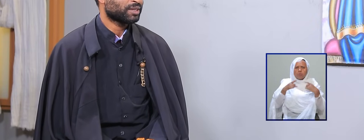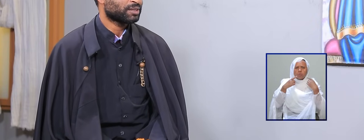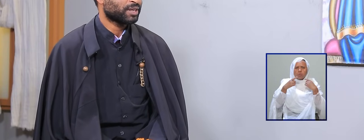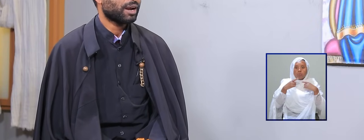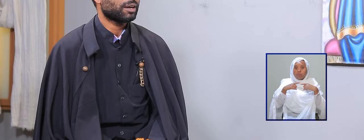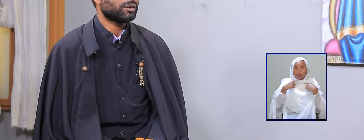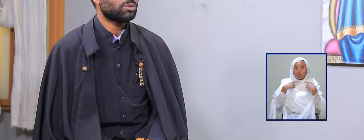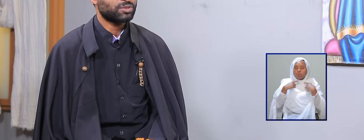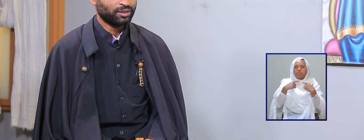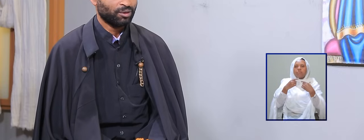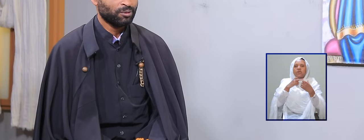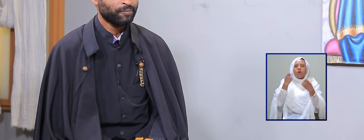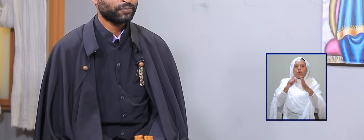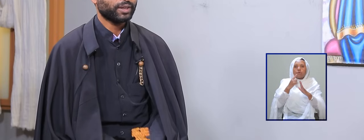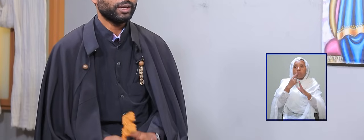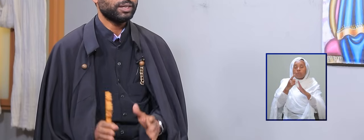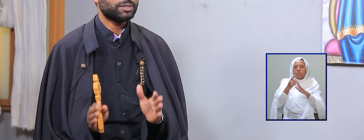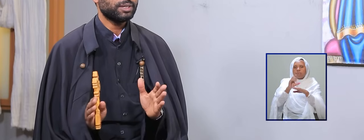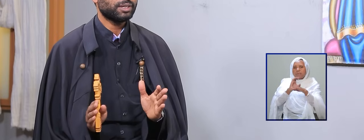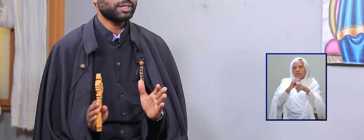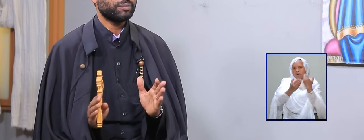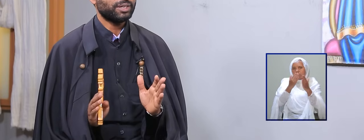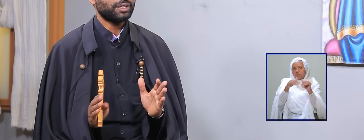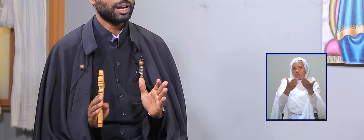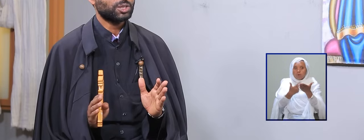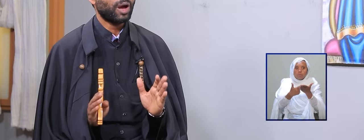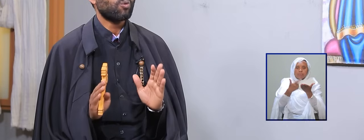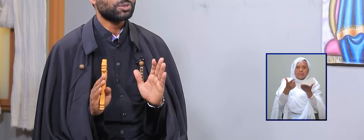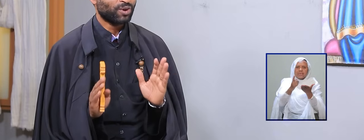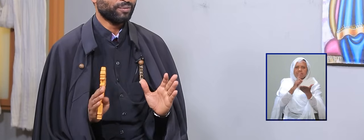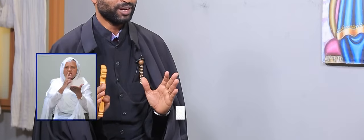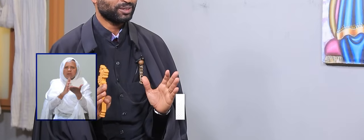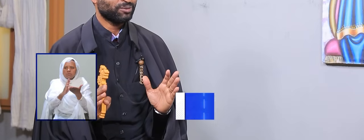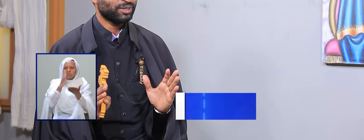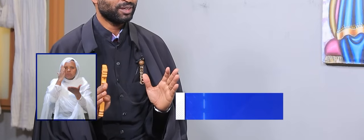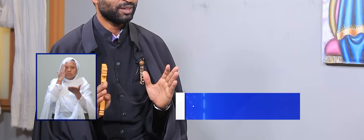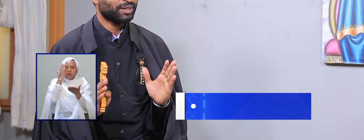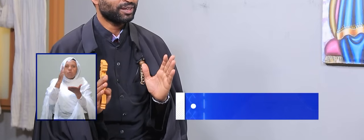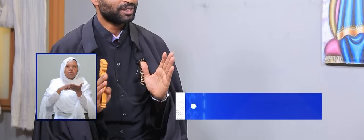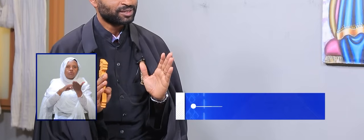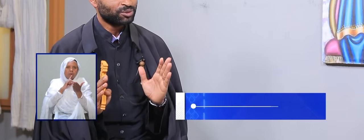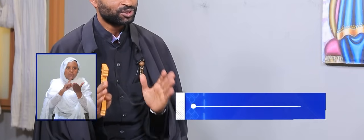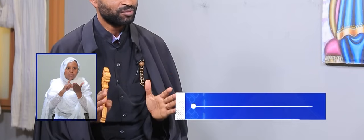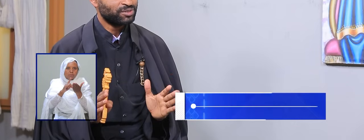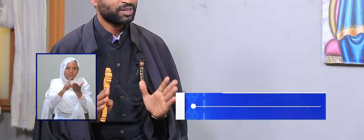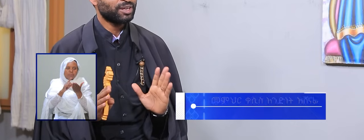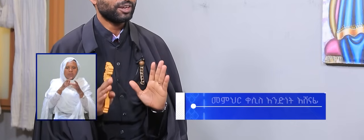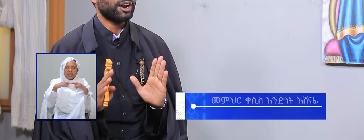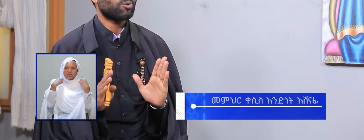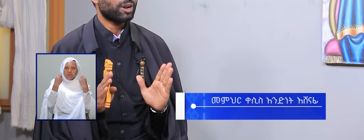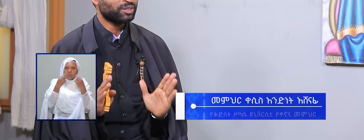ተብለው በቤተክርስቲያን አገልግሎት ይሰጣሉ እነዚህ እንግዲህ ምንድናቸው ያውቋቸዋል ማለት ነው የቀሳውስትን